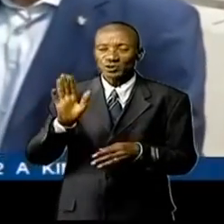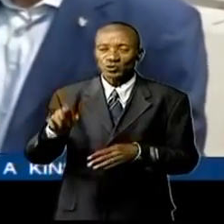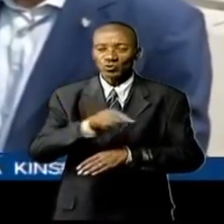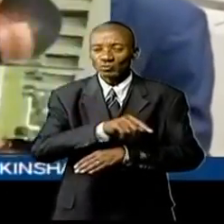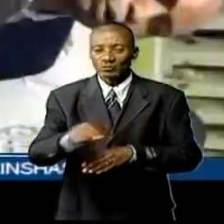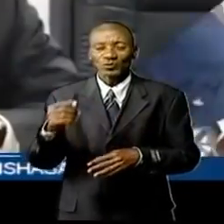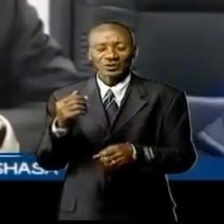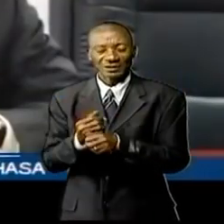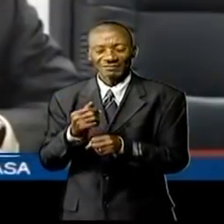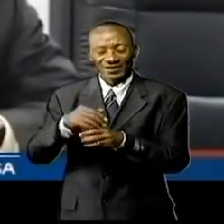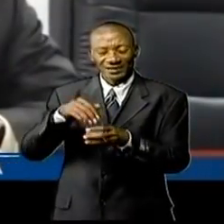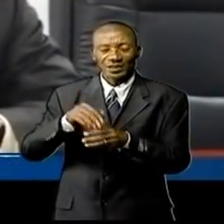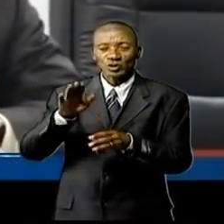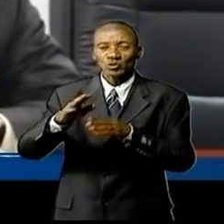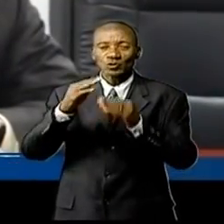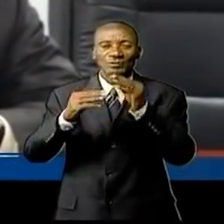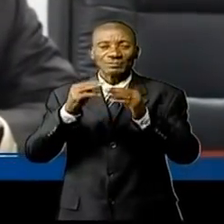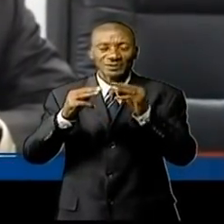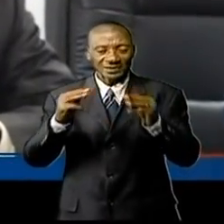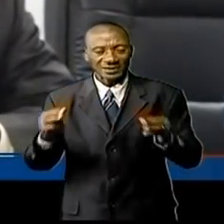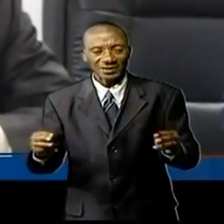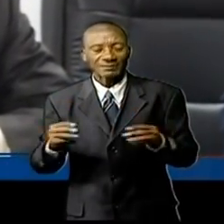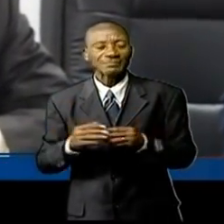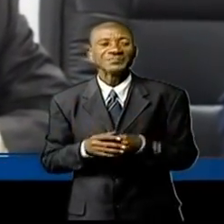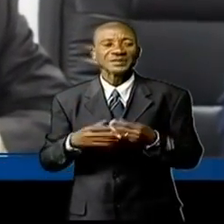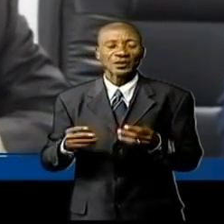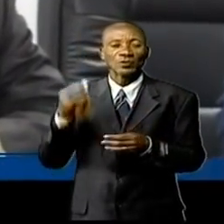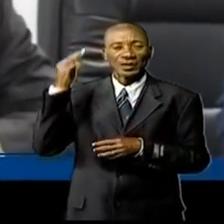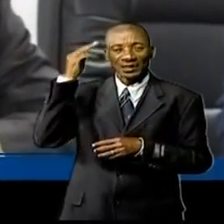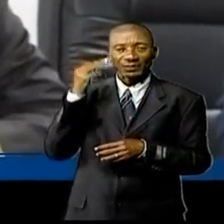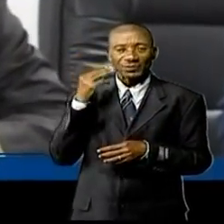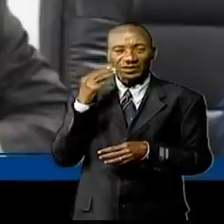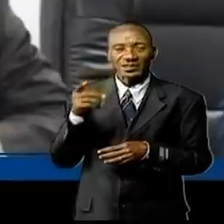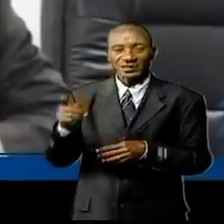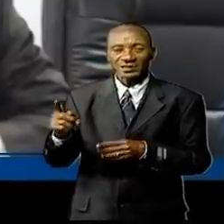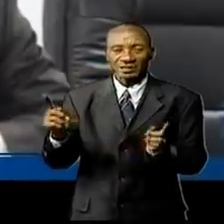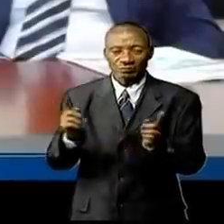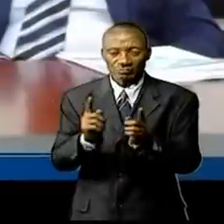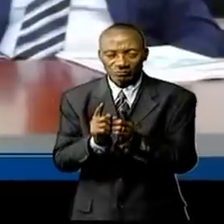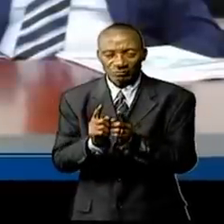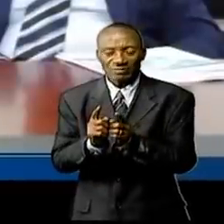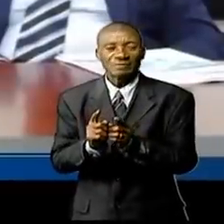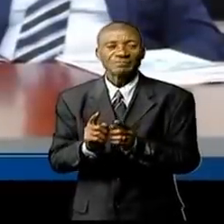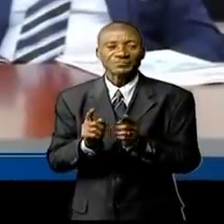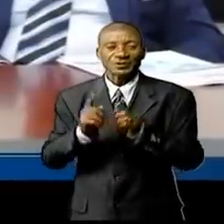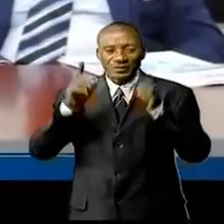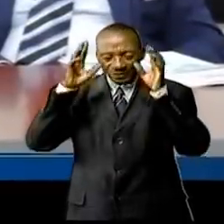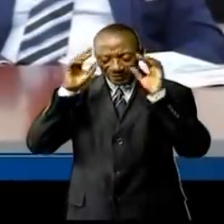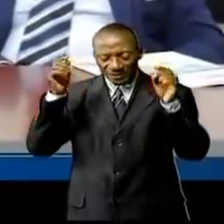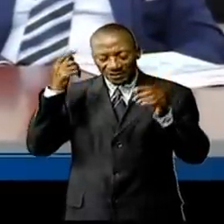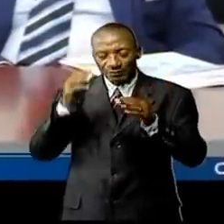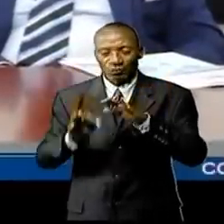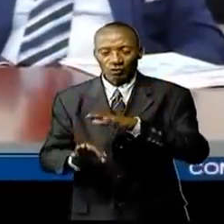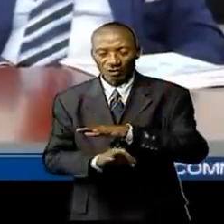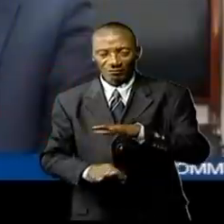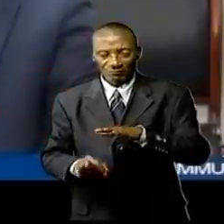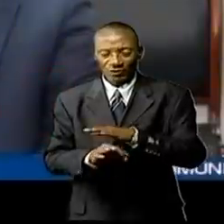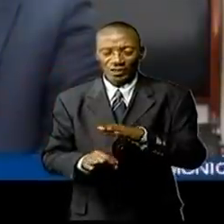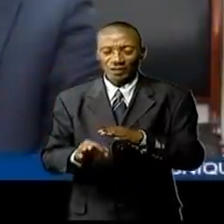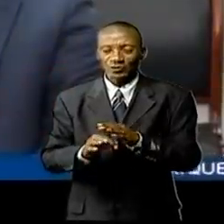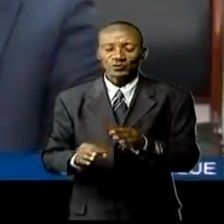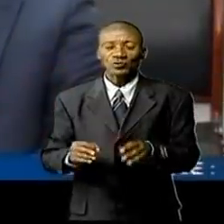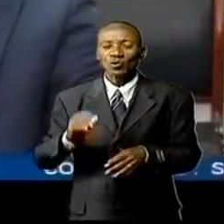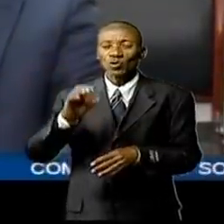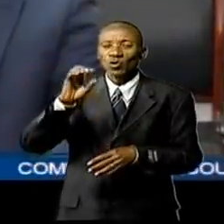son ministère. Dans un autre décor, le patron de PME avait reçu en audience bien avant le président de la Fondation Olangui Osho,